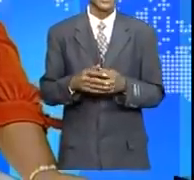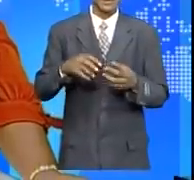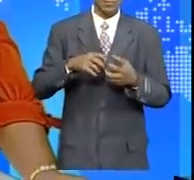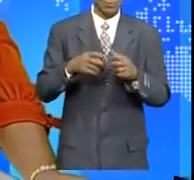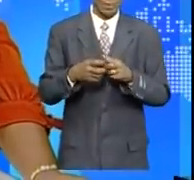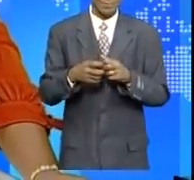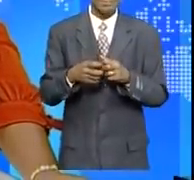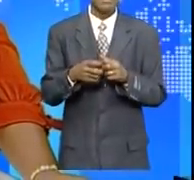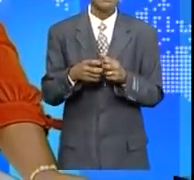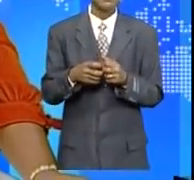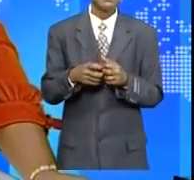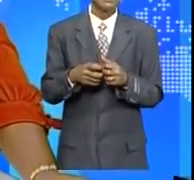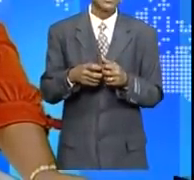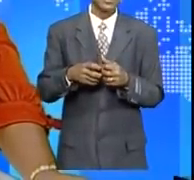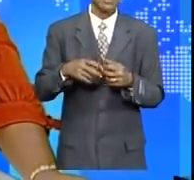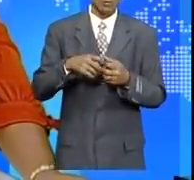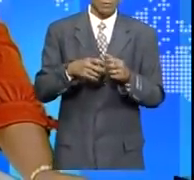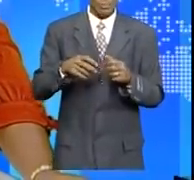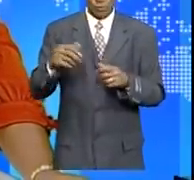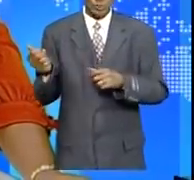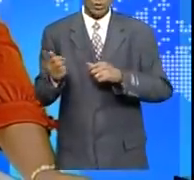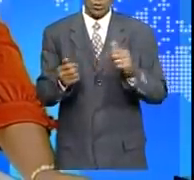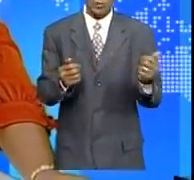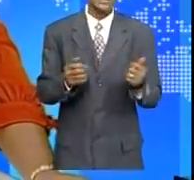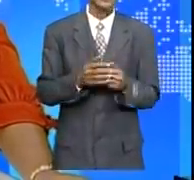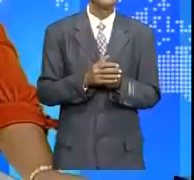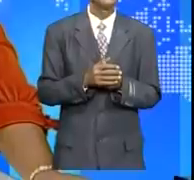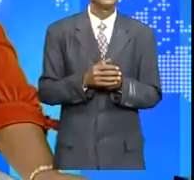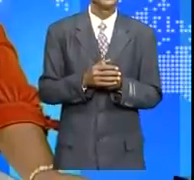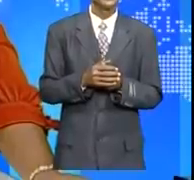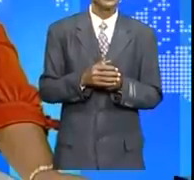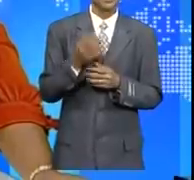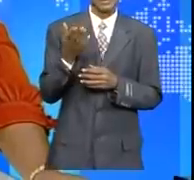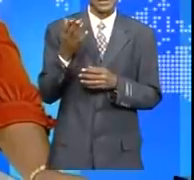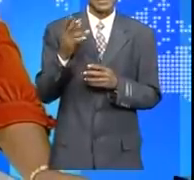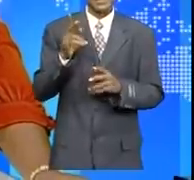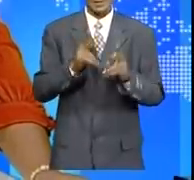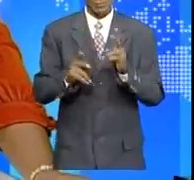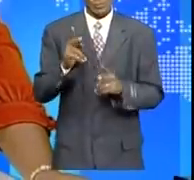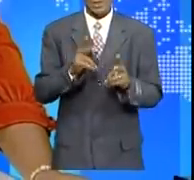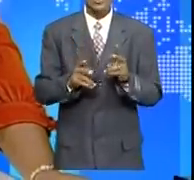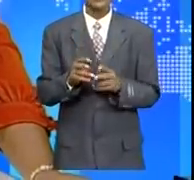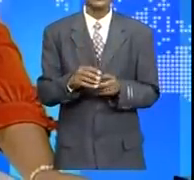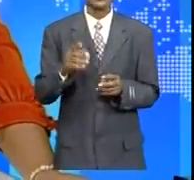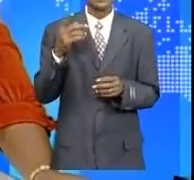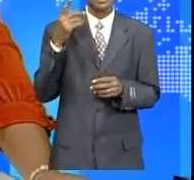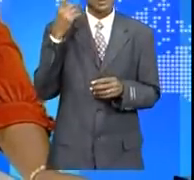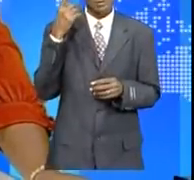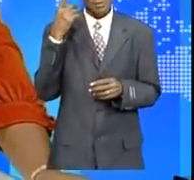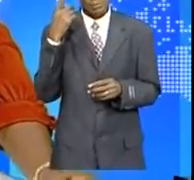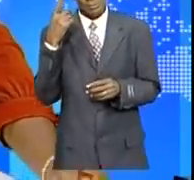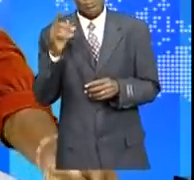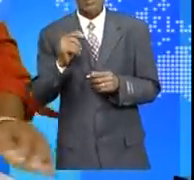qui a défendu et soutenu sa thèse sur les relations entre le trouble mental commun des parents et